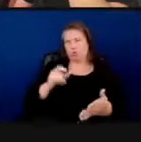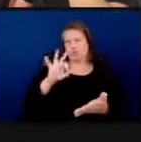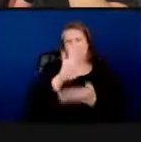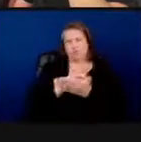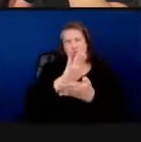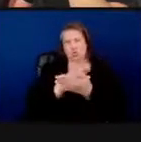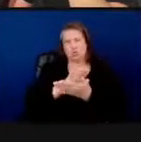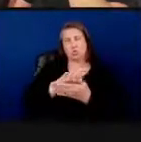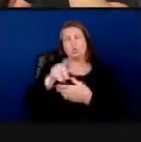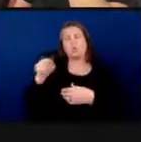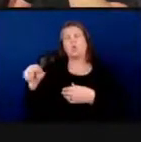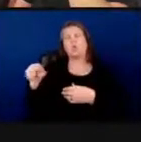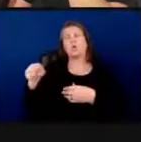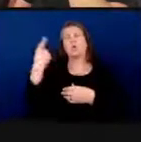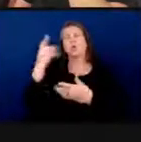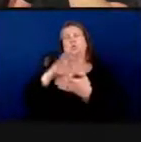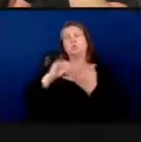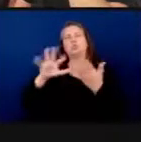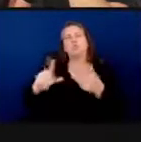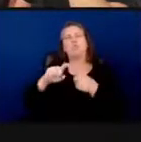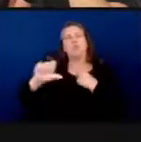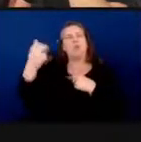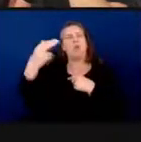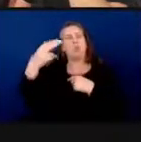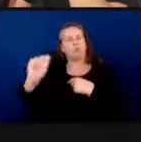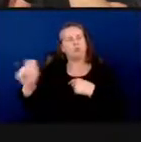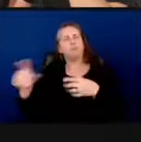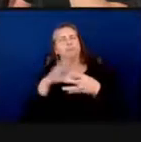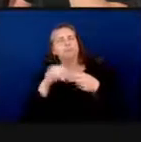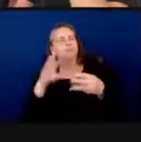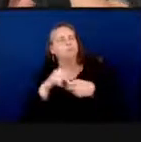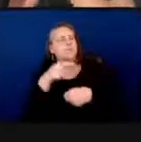pale hapo awali nilipokuwa